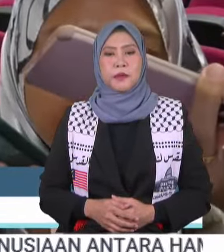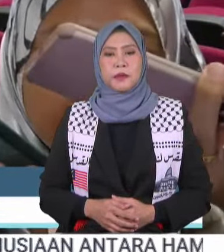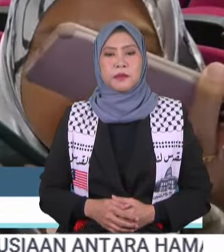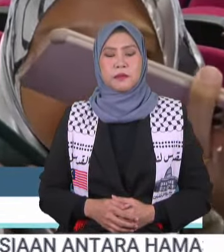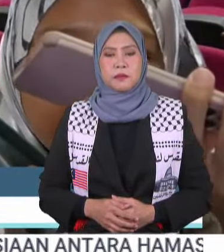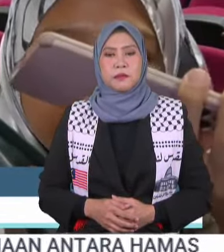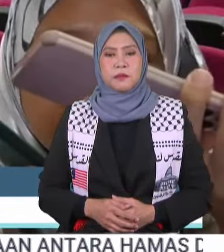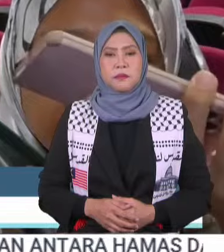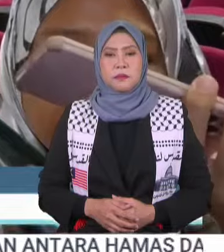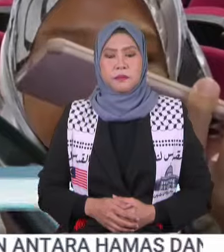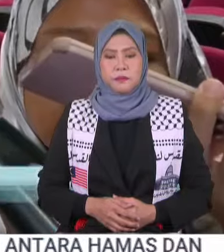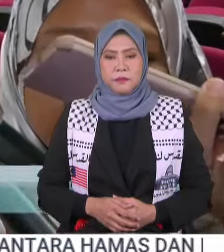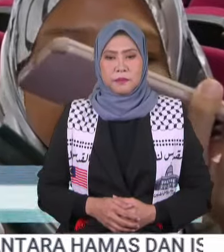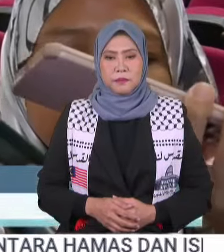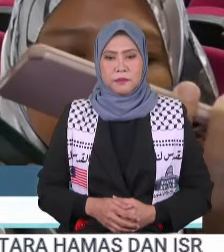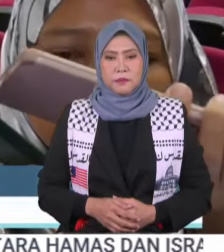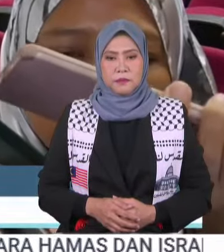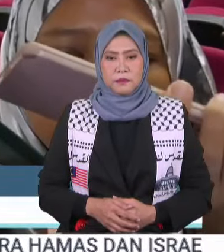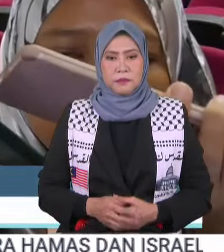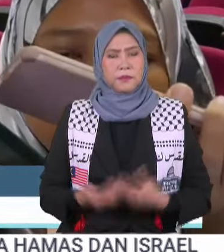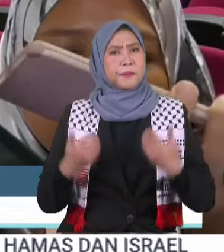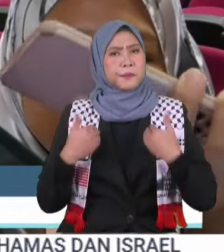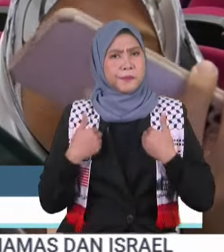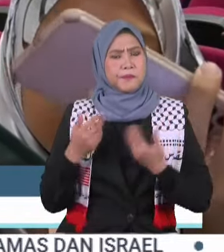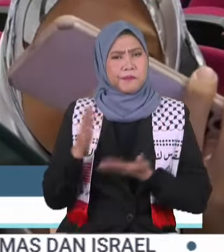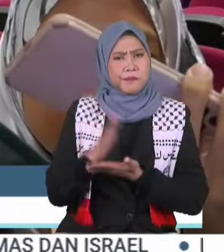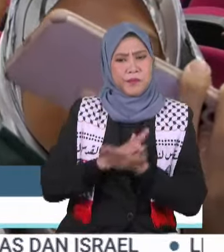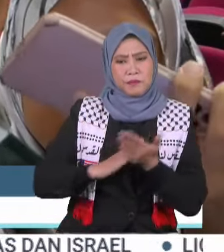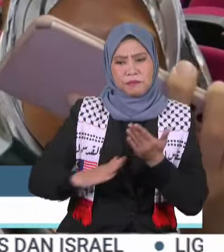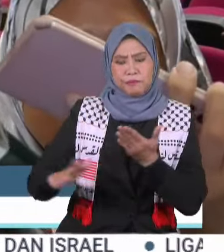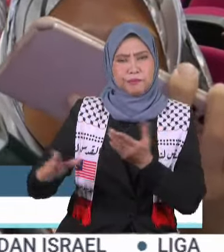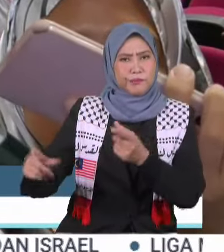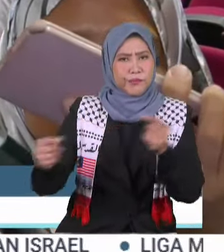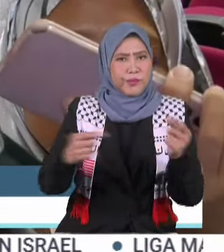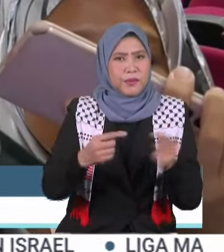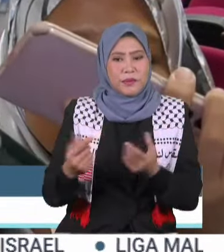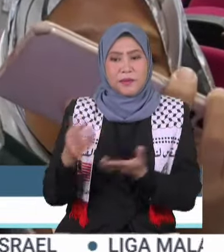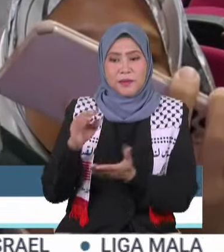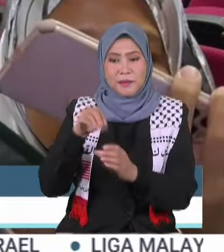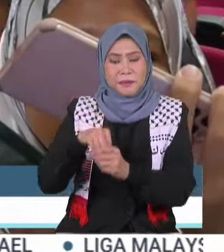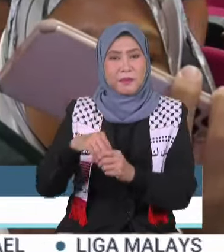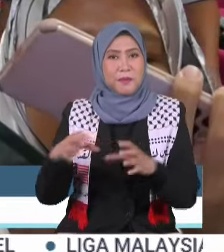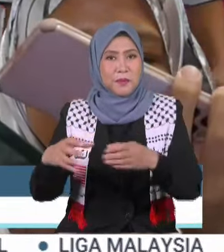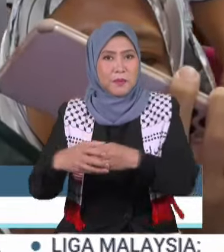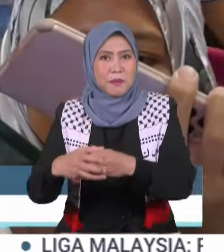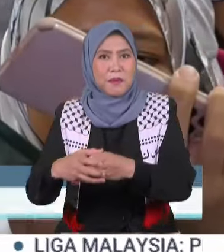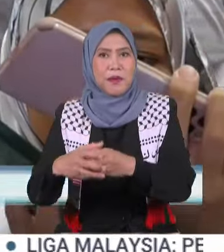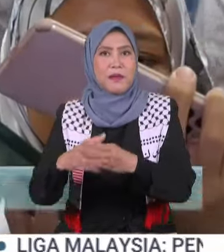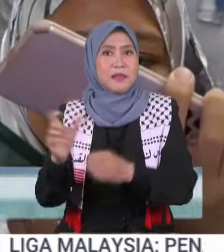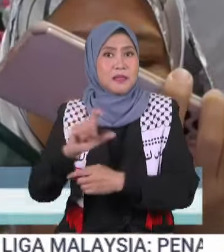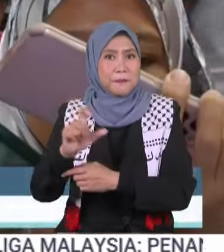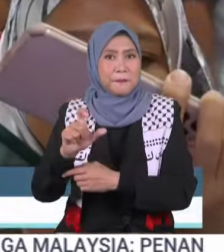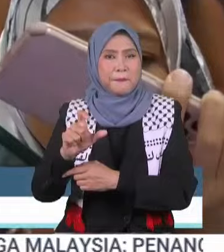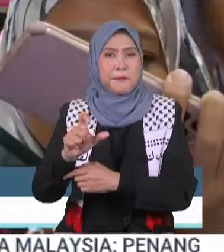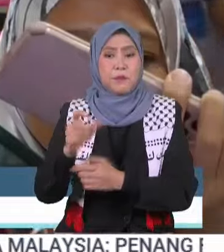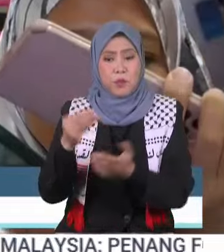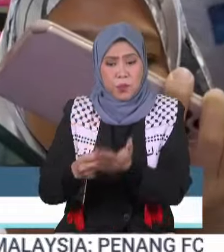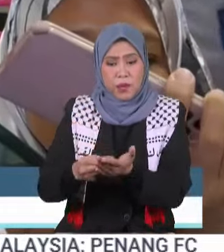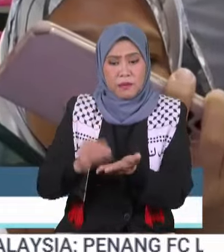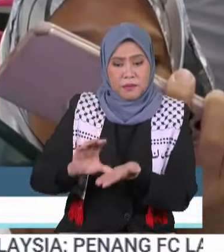Baru-baru ini dalam media, ada satu majlis agama Islam yang duit zakatnya begitu